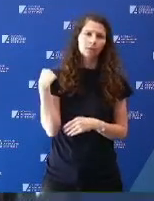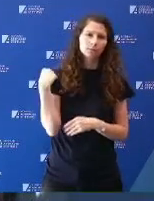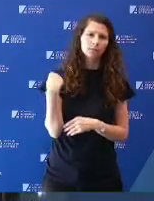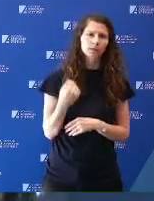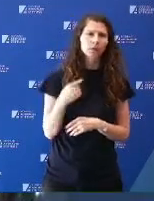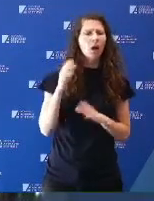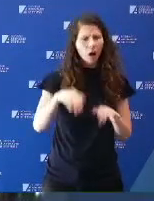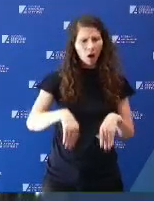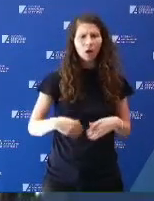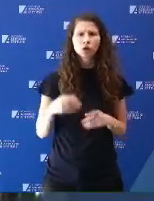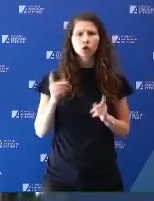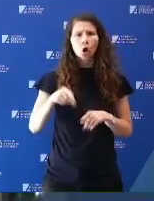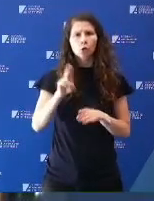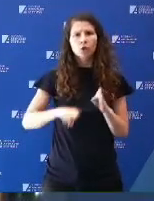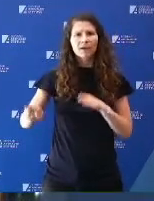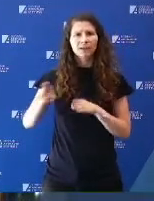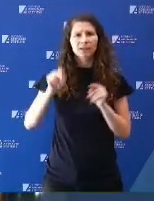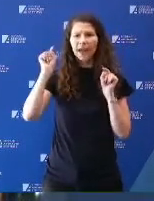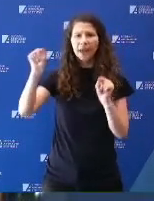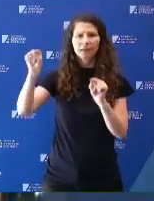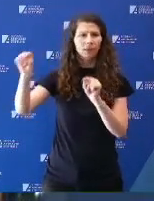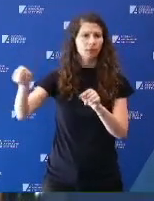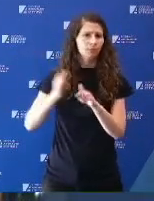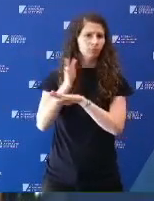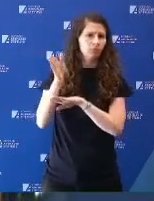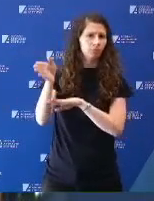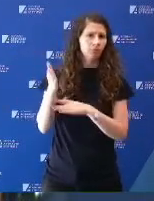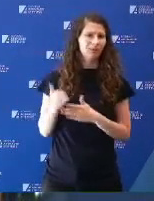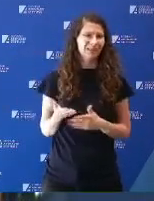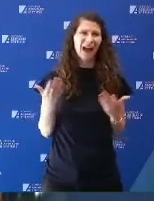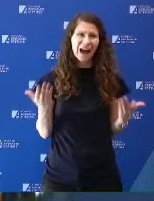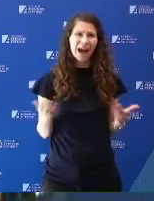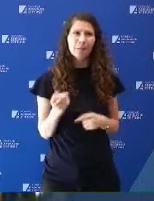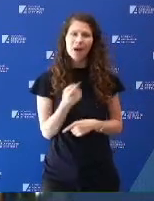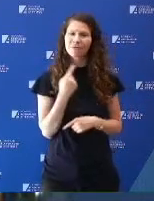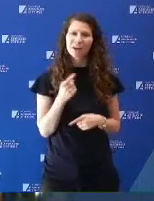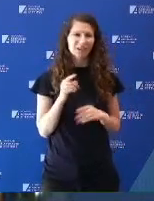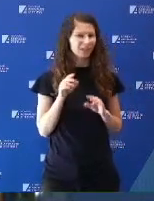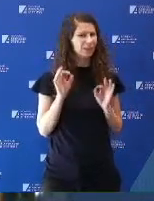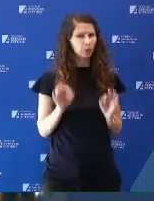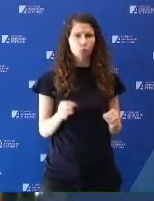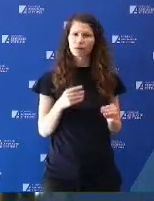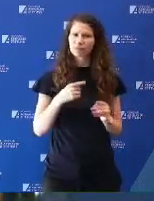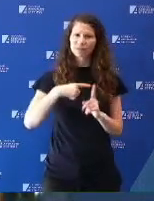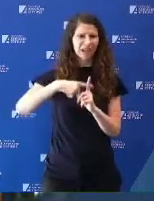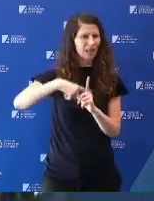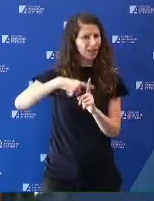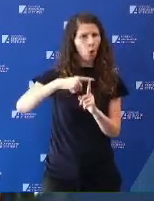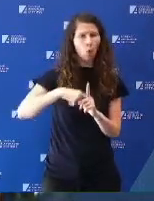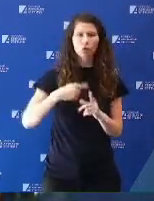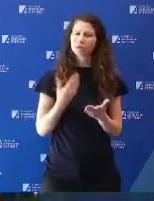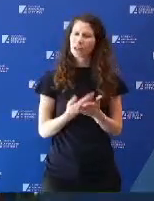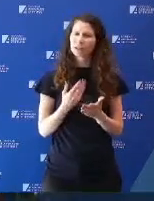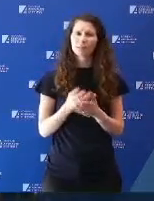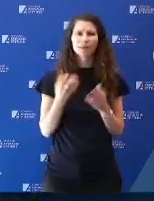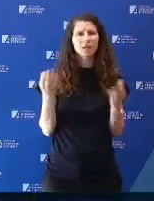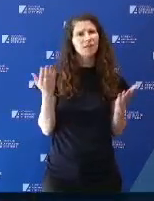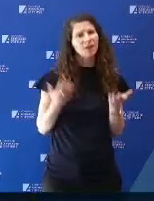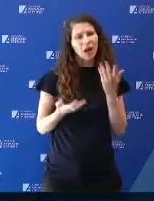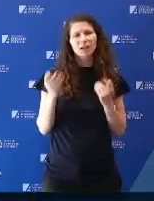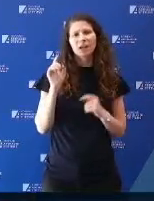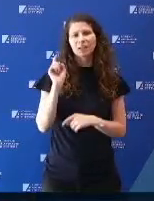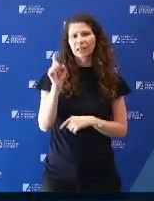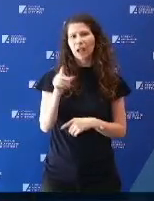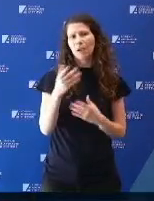Universitäten, Gründer geht in die Universitäten. Das Thema ist, wir als Menschen skalieren nicht besonders gut. Das heißt, das muss man digital vielleicht verbreiten. Aber